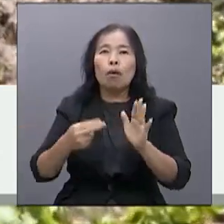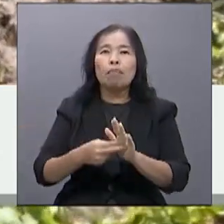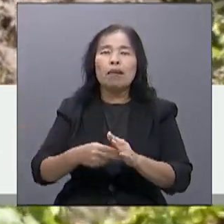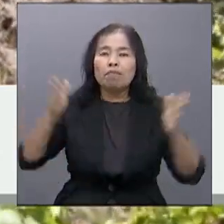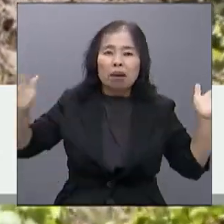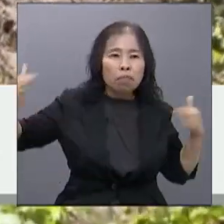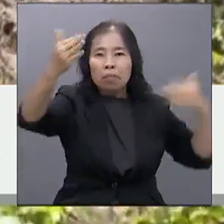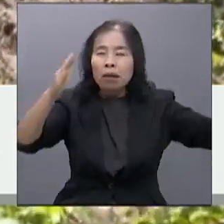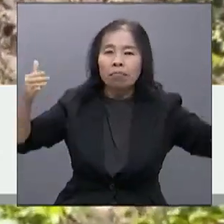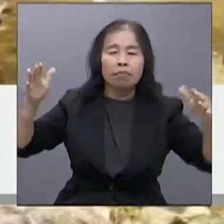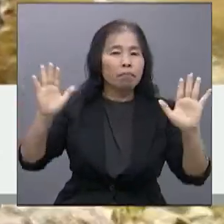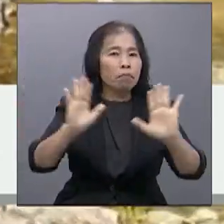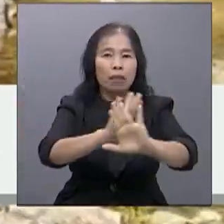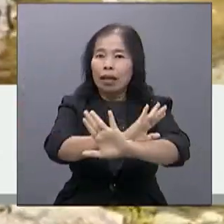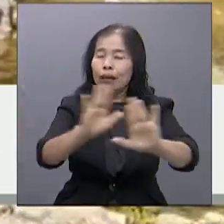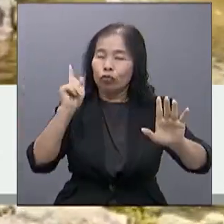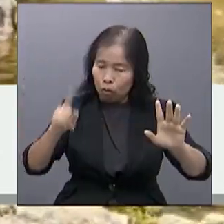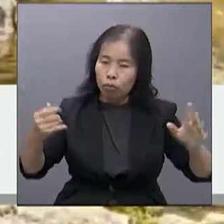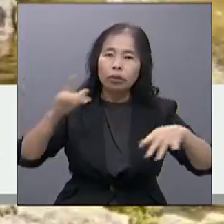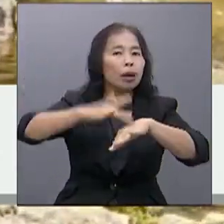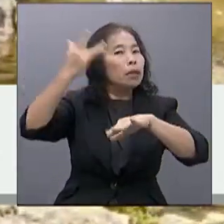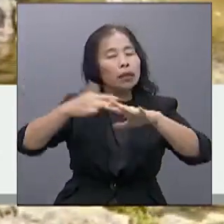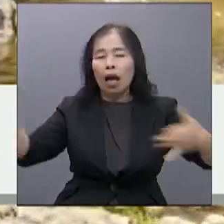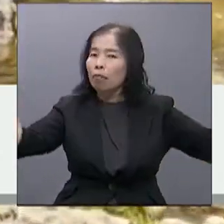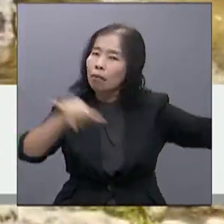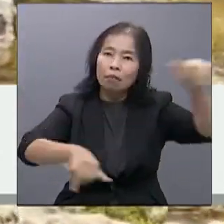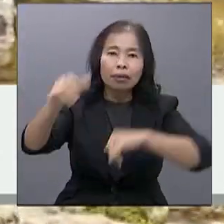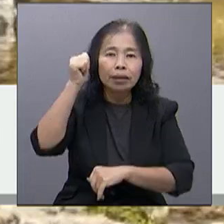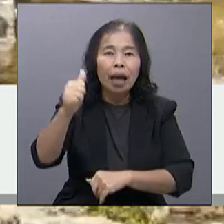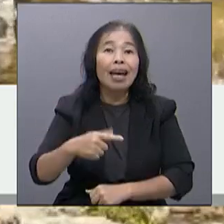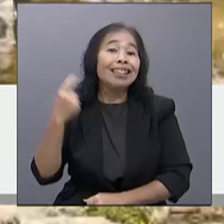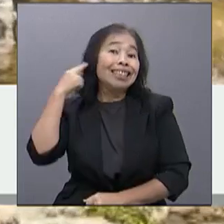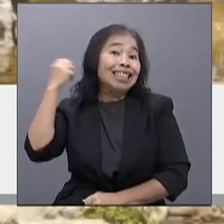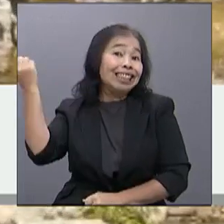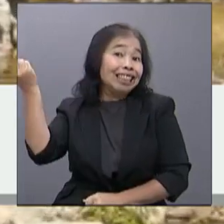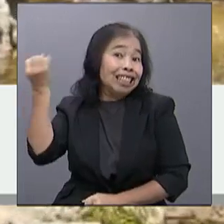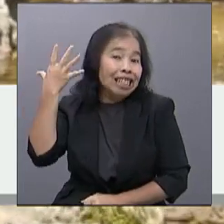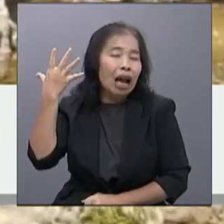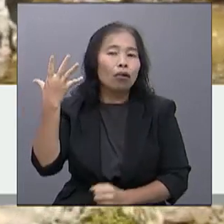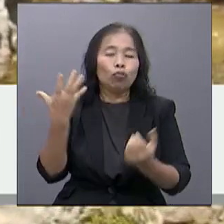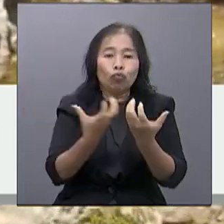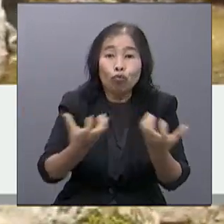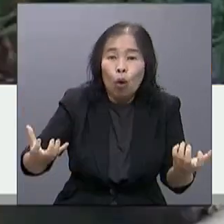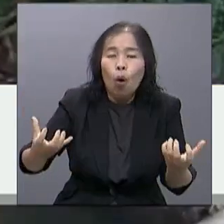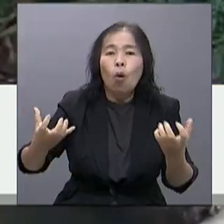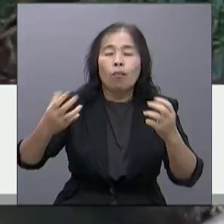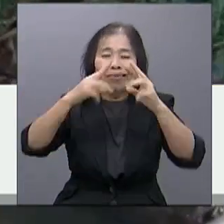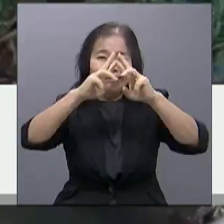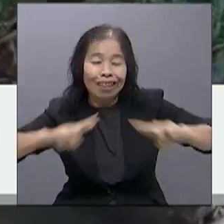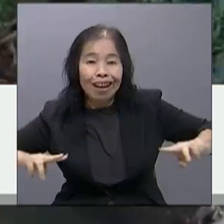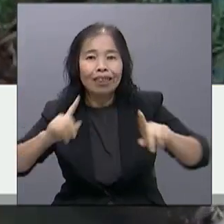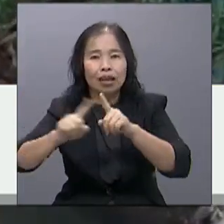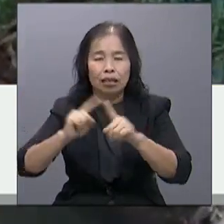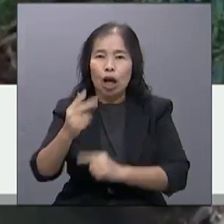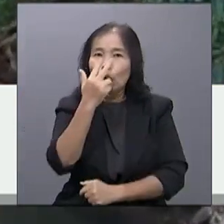พื้นที่การถ่ายทำแต่ต้องมีการควบคุมเรื่องเสียงอุปกรณ์และเทคนิคต่างๆต้องคำนึงถึงความ